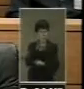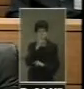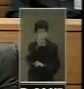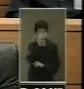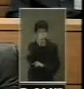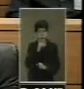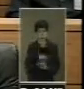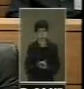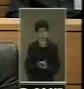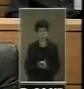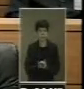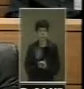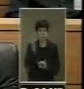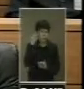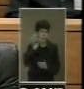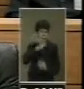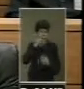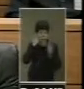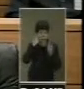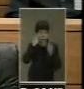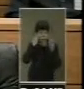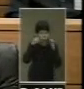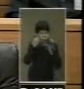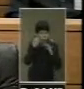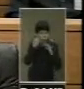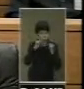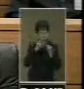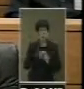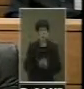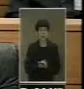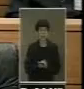เพราะอะไรครับขณะนั้นใครเป็นนายกรัฐมนตรีครับ